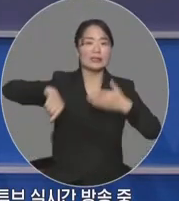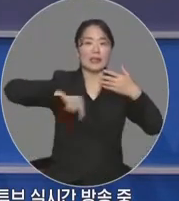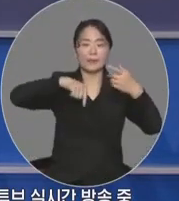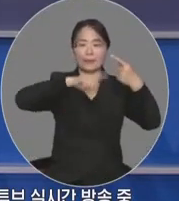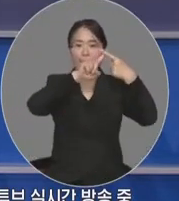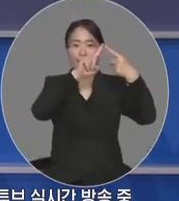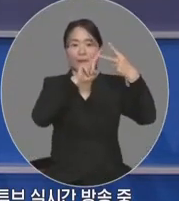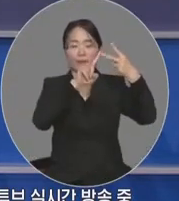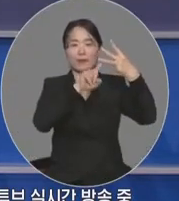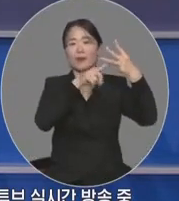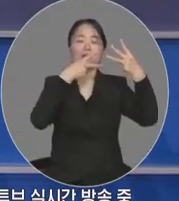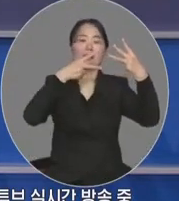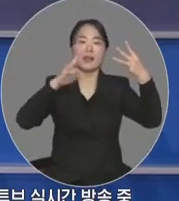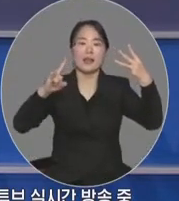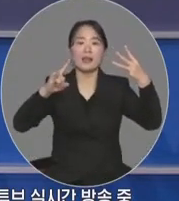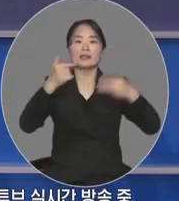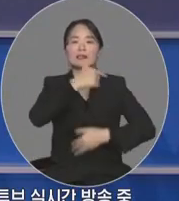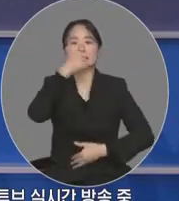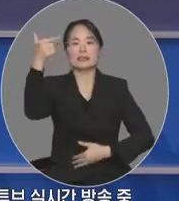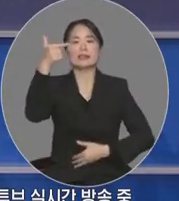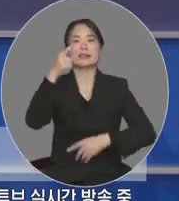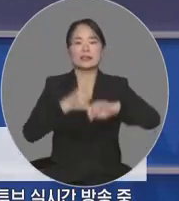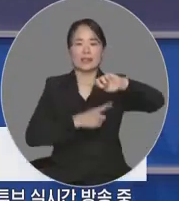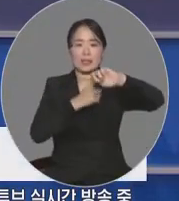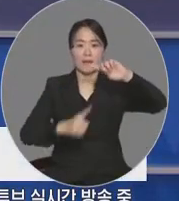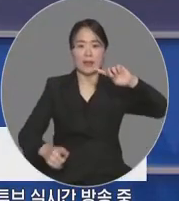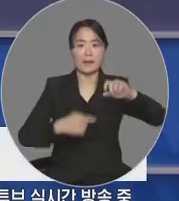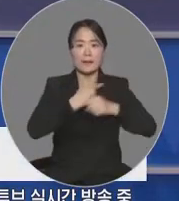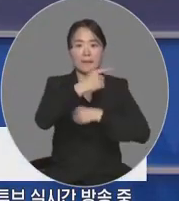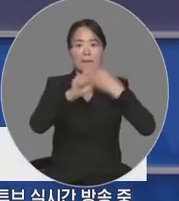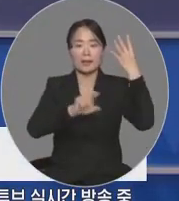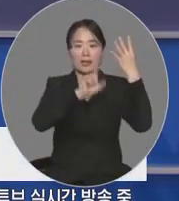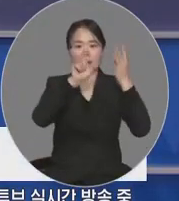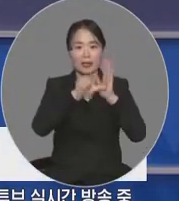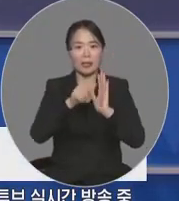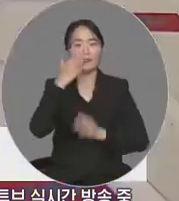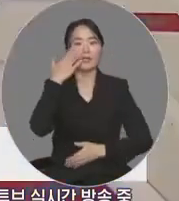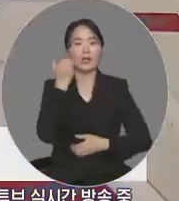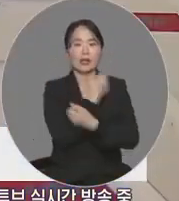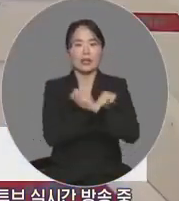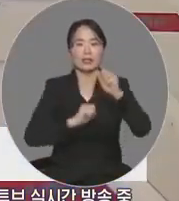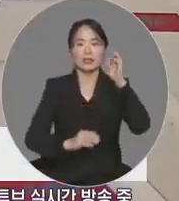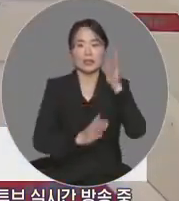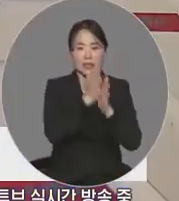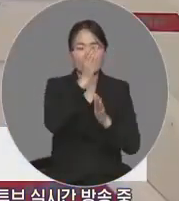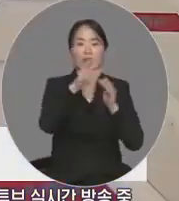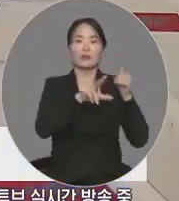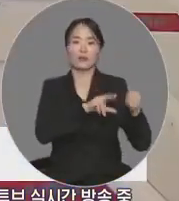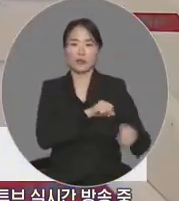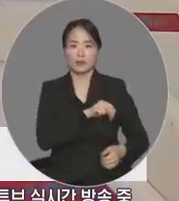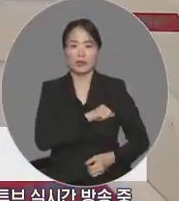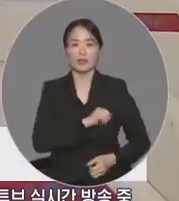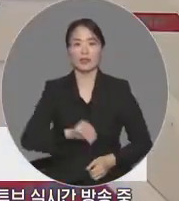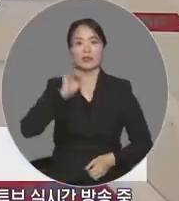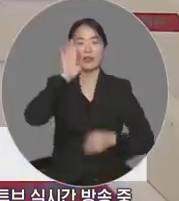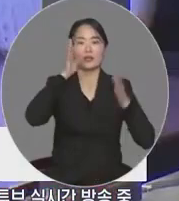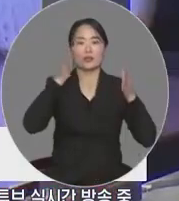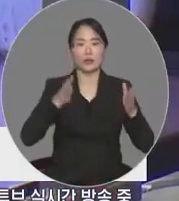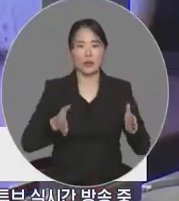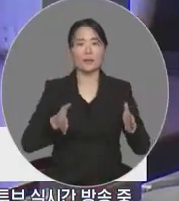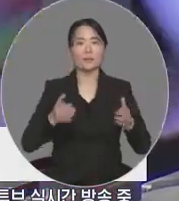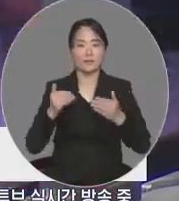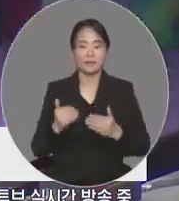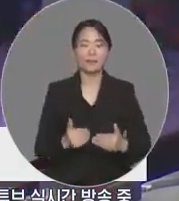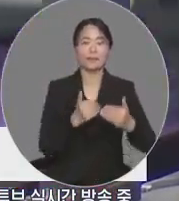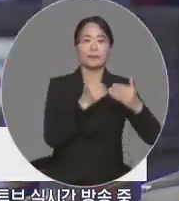휘날레를 장식할 대회입니다. 내년 4월 우리 울산 광역시 일원에서 4일간 진행되는